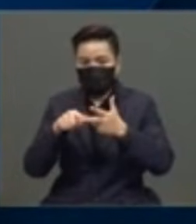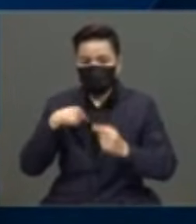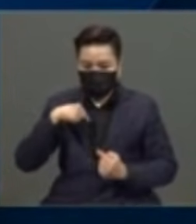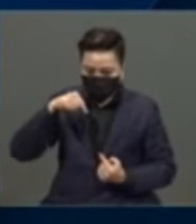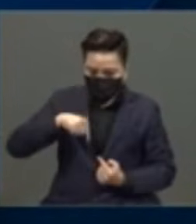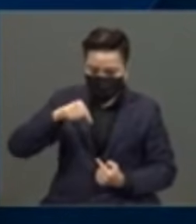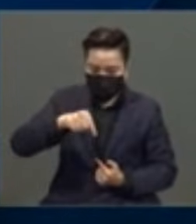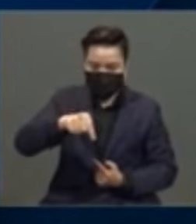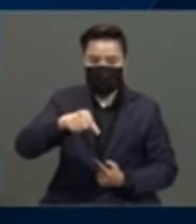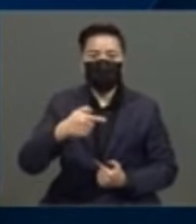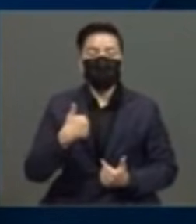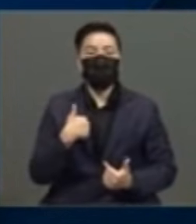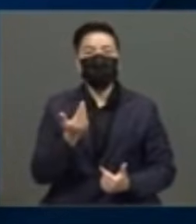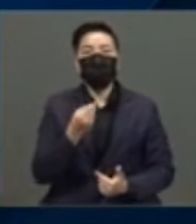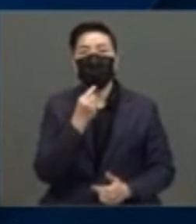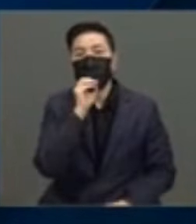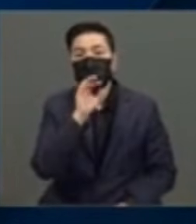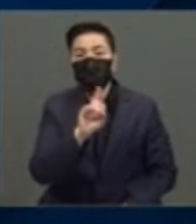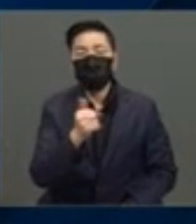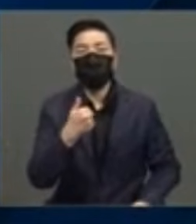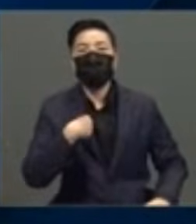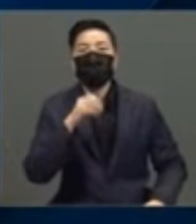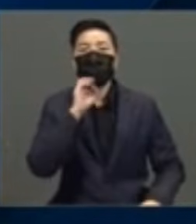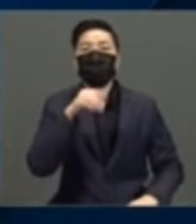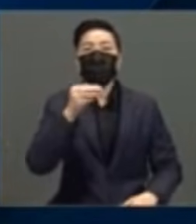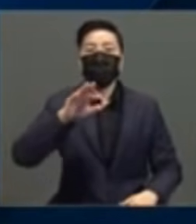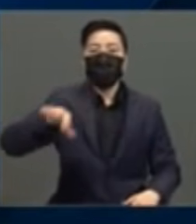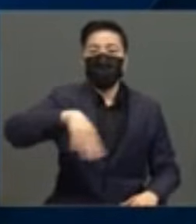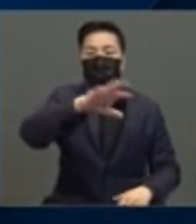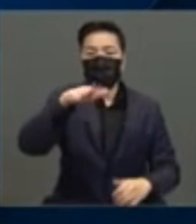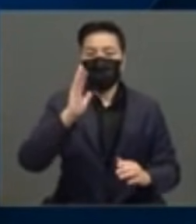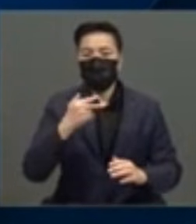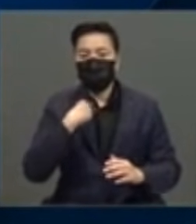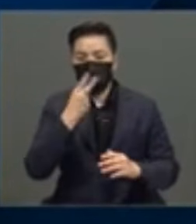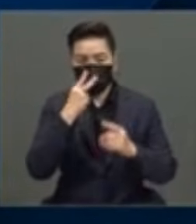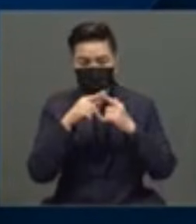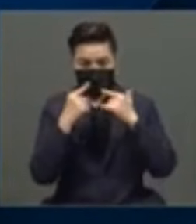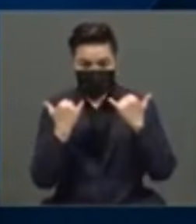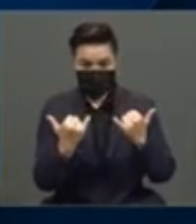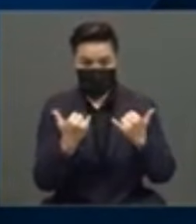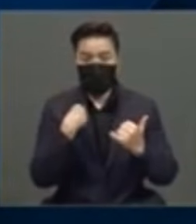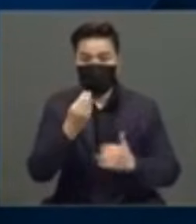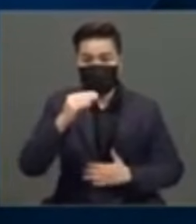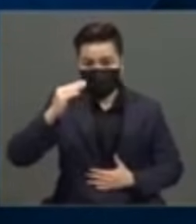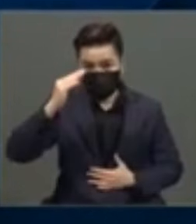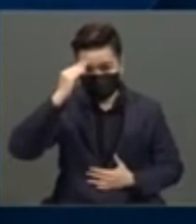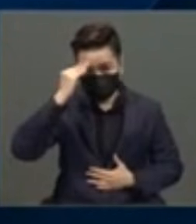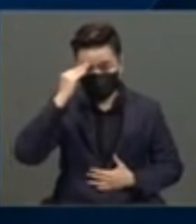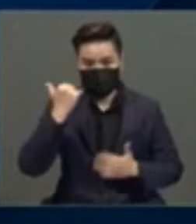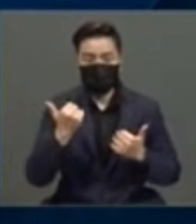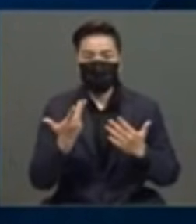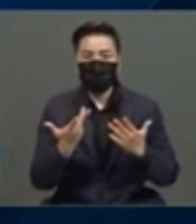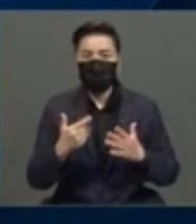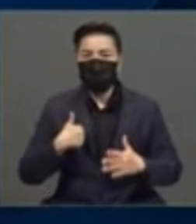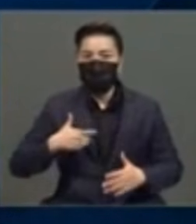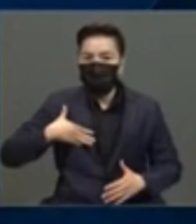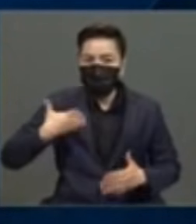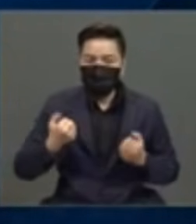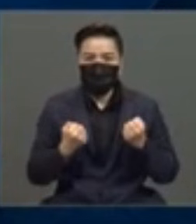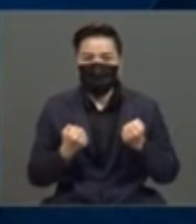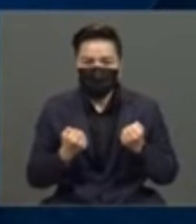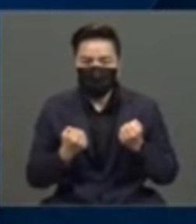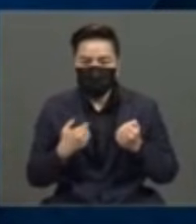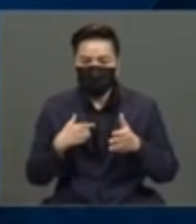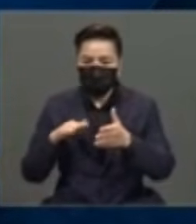างๆต้องขอเรียนท่านผู้ชมท่านพี่น้องประชาชนให้รับทราบว่าความไม่สะดวกสบายที่